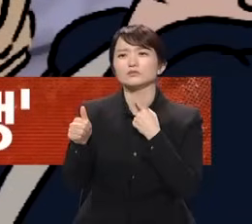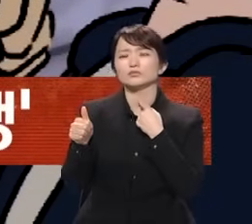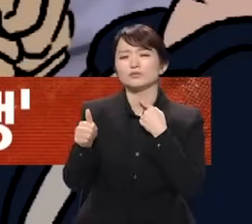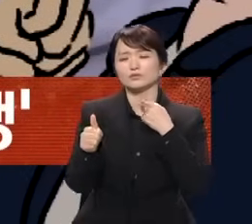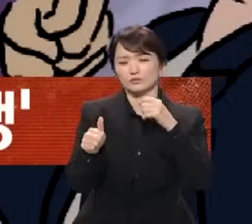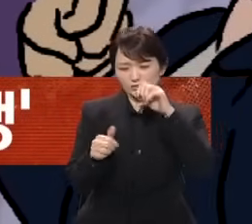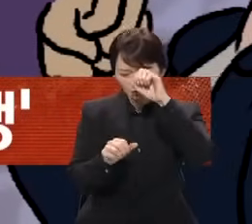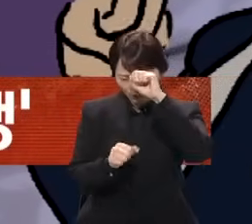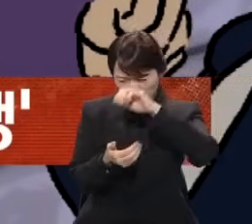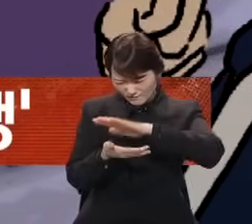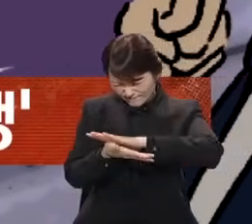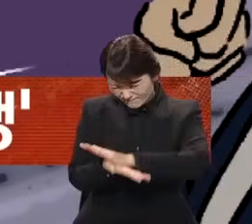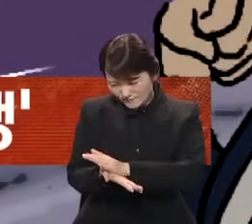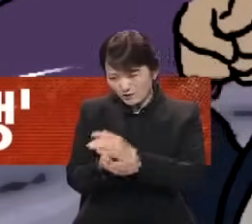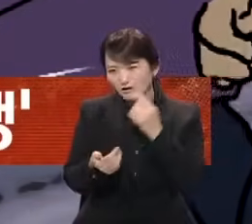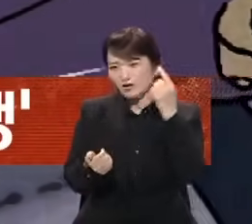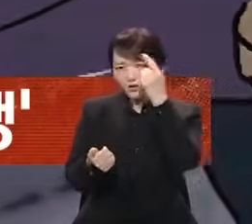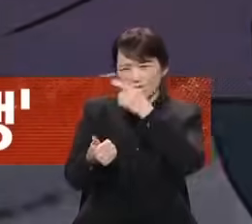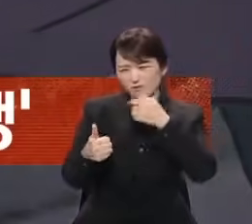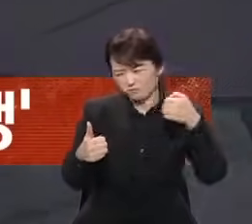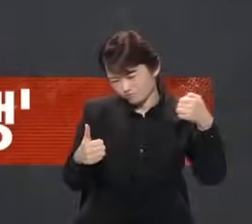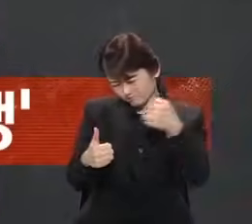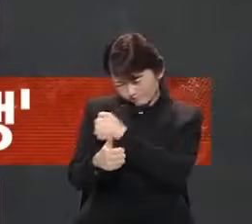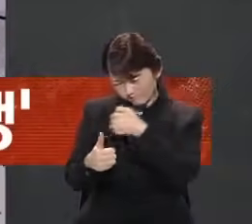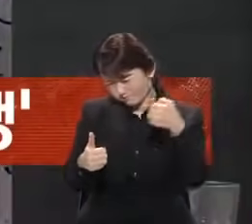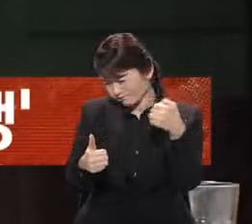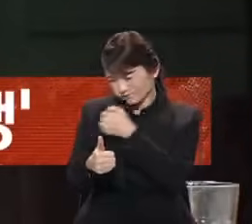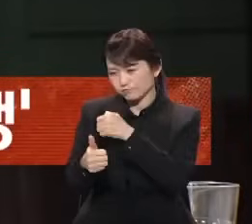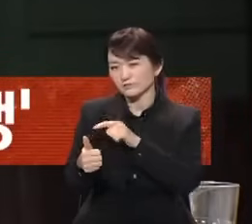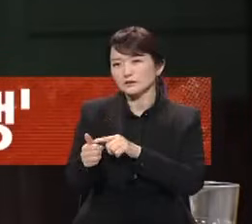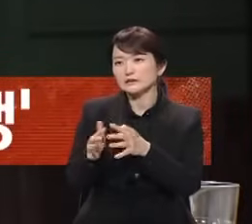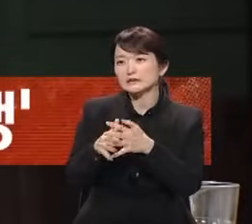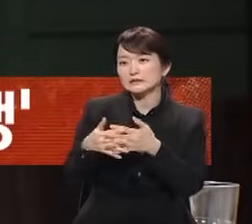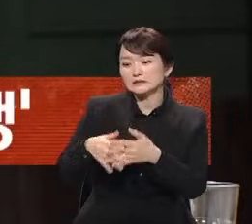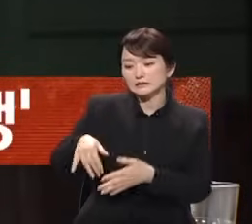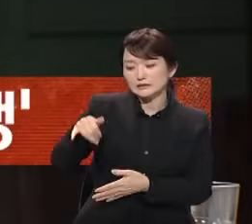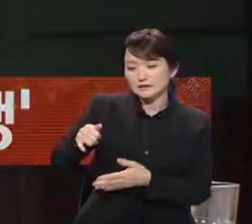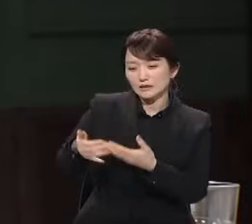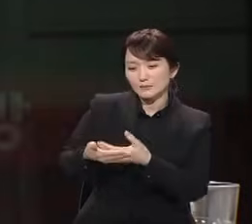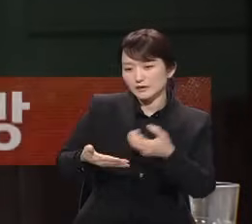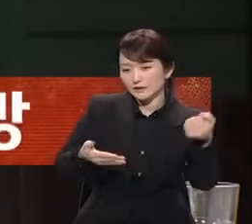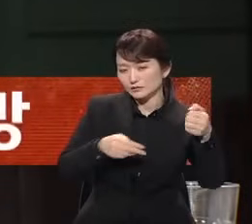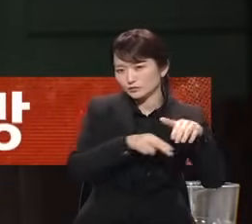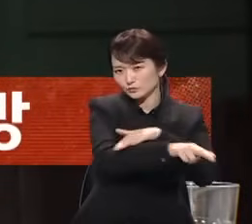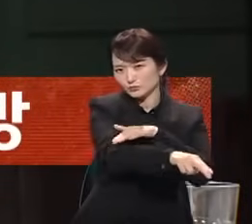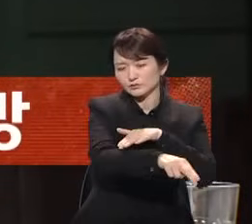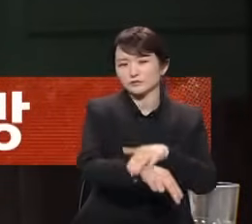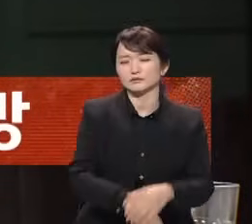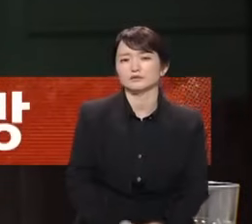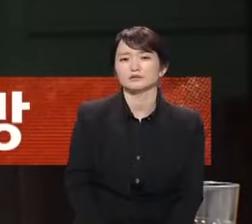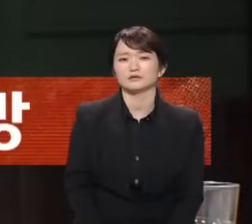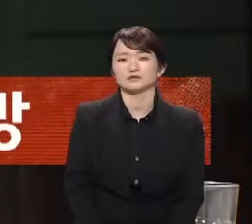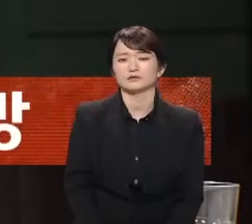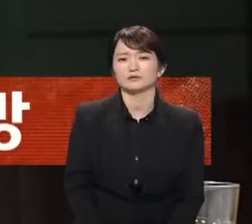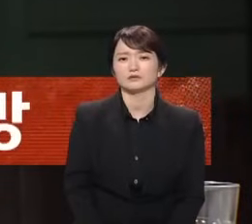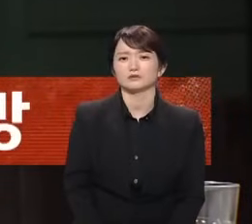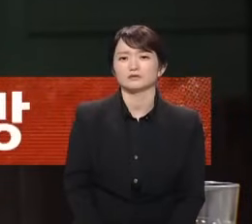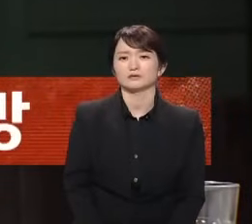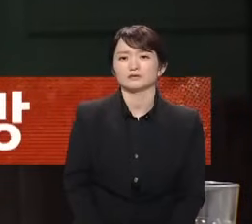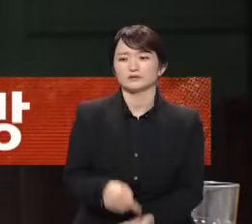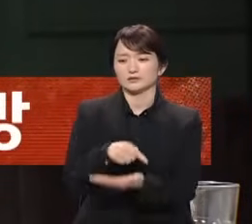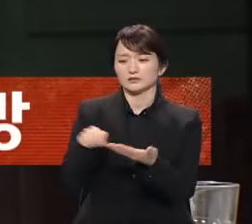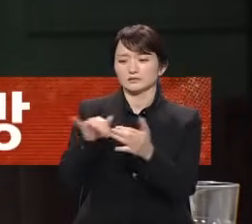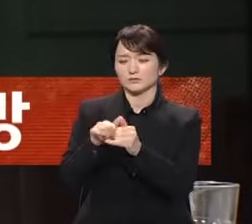밟고 또 얼굴 등을 마구잡이로 폭행했고요. 이 피해자의 지갑, 가방 같은 소지품을 훔쳐서 그대로 달아나 버렸습니다. 이 피해자는